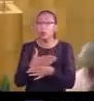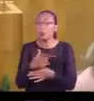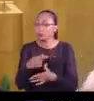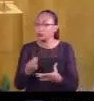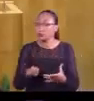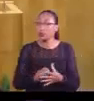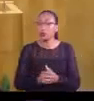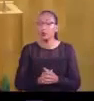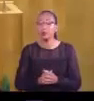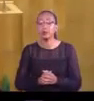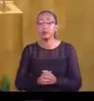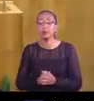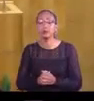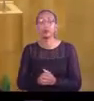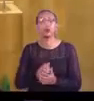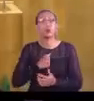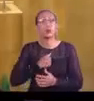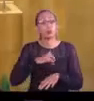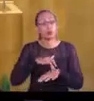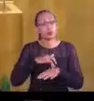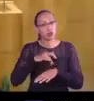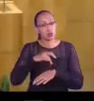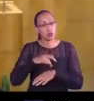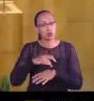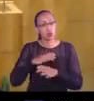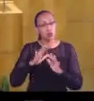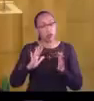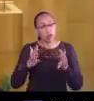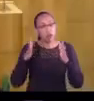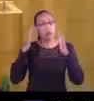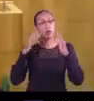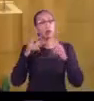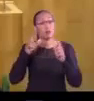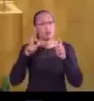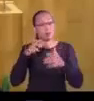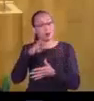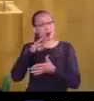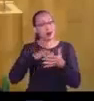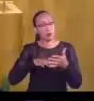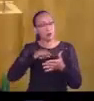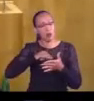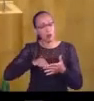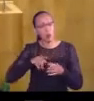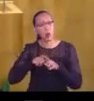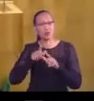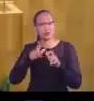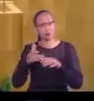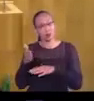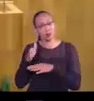Moi aussi, je veux féliciter ceux qui ont rédigé le rapport et celui qui l'a présenté.